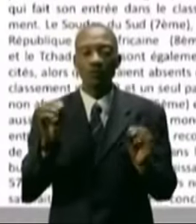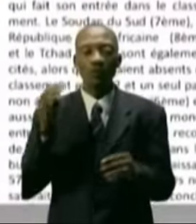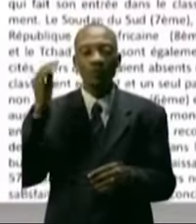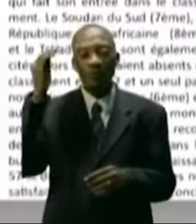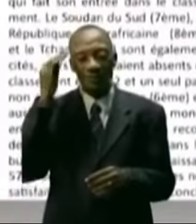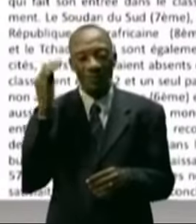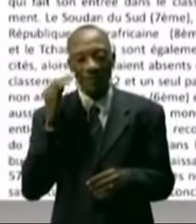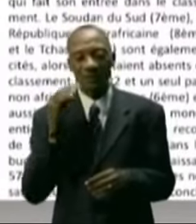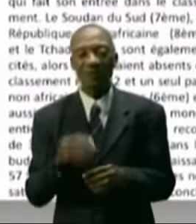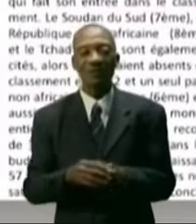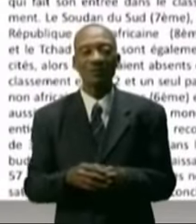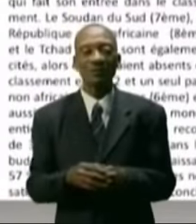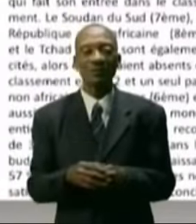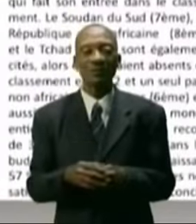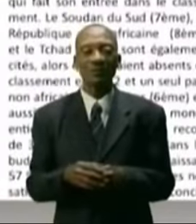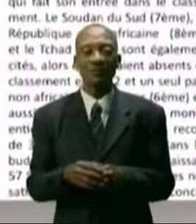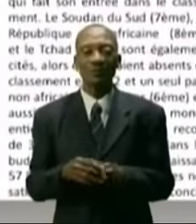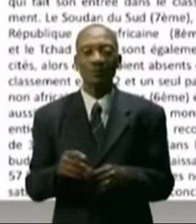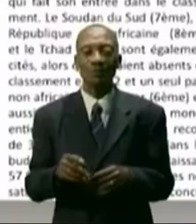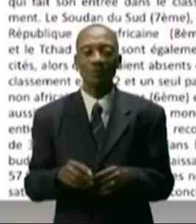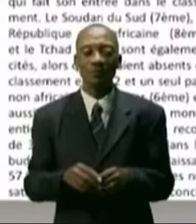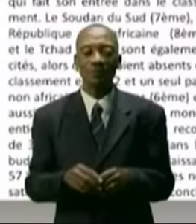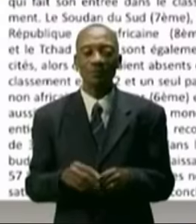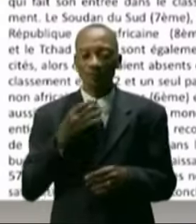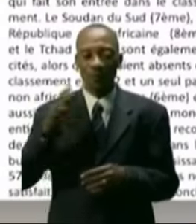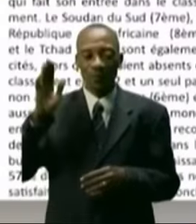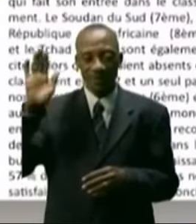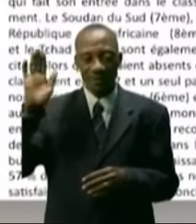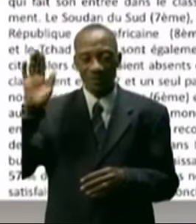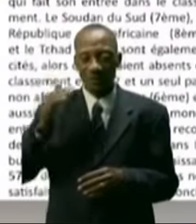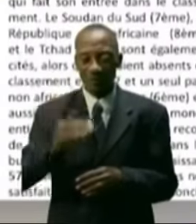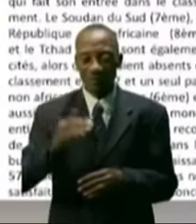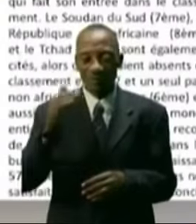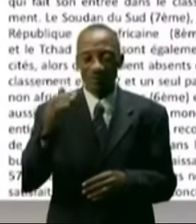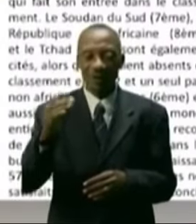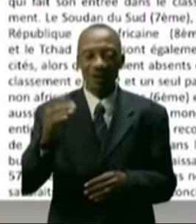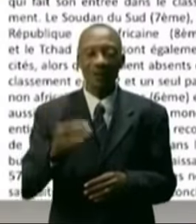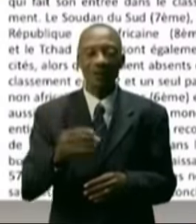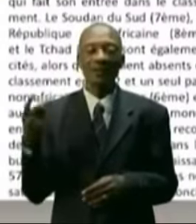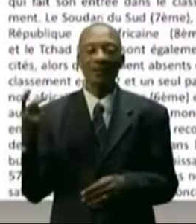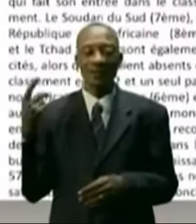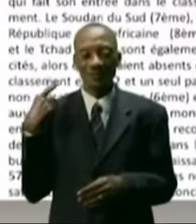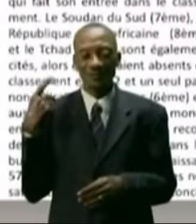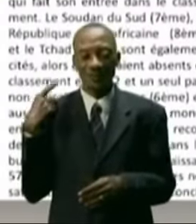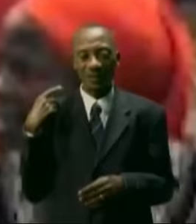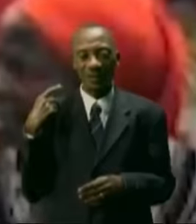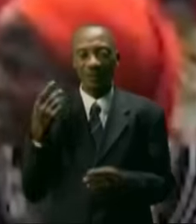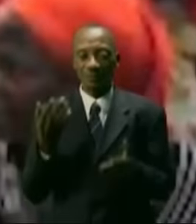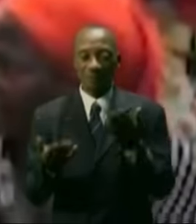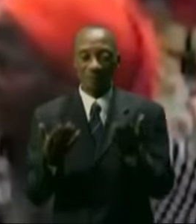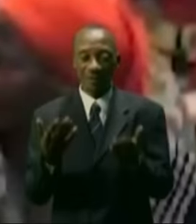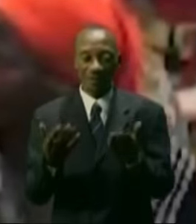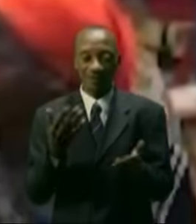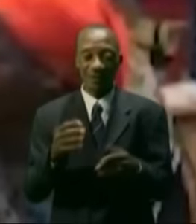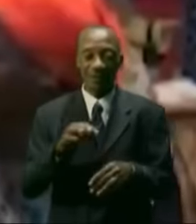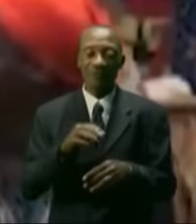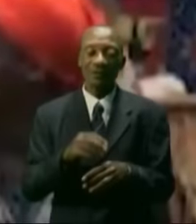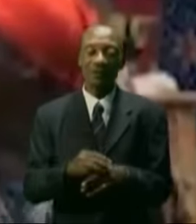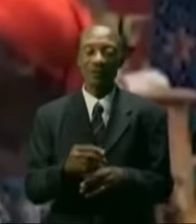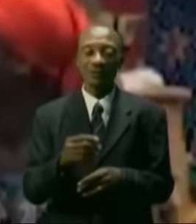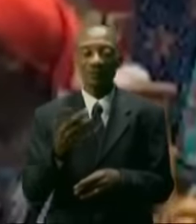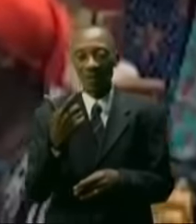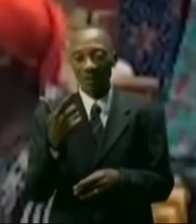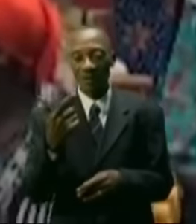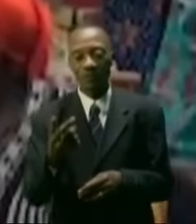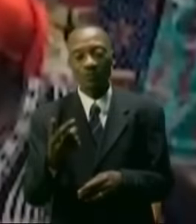crises humanitaires le plus négligées au monde. C'est ce qui ressort d'un classement annuel publié le lundi 3 juin par le